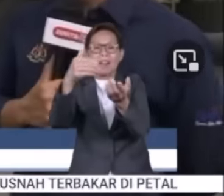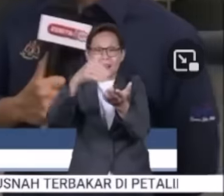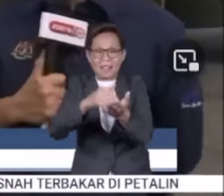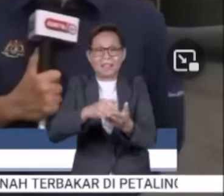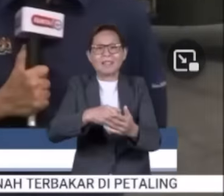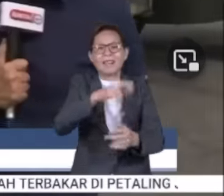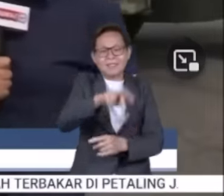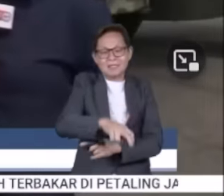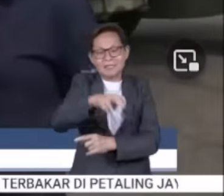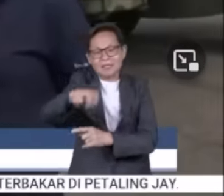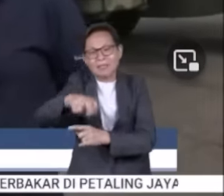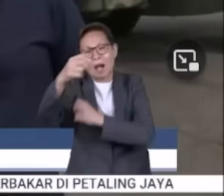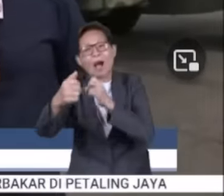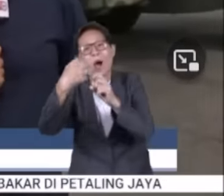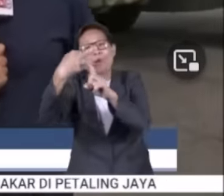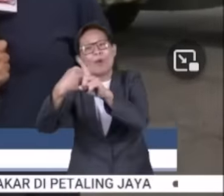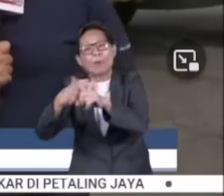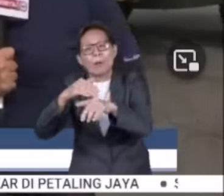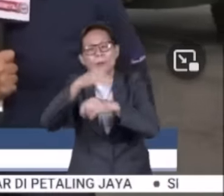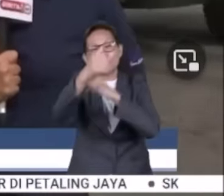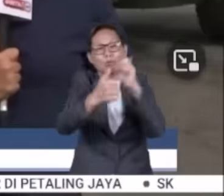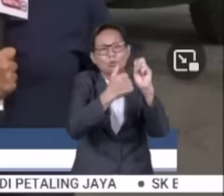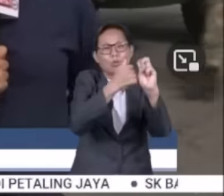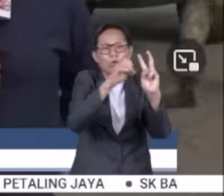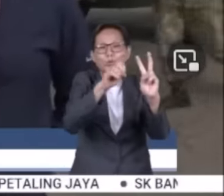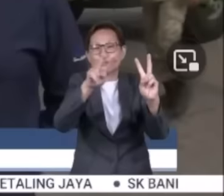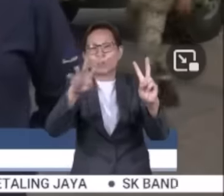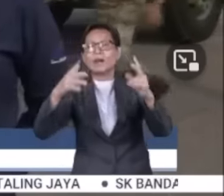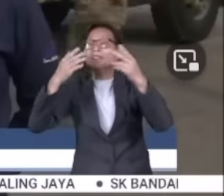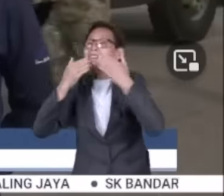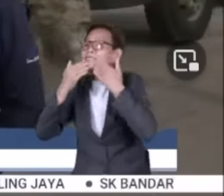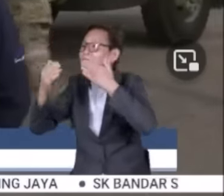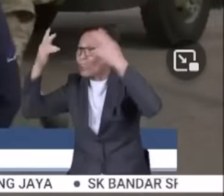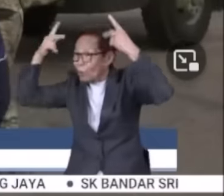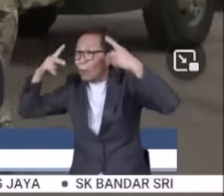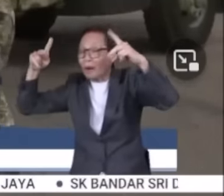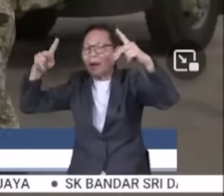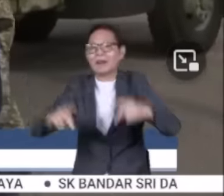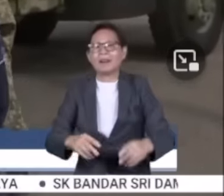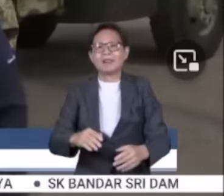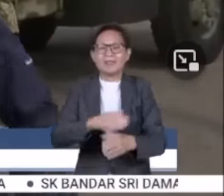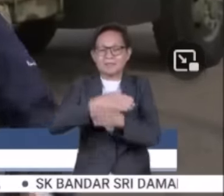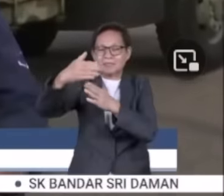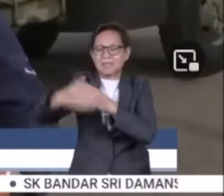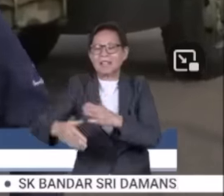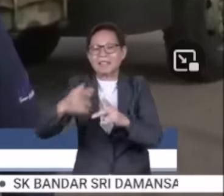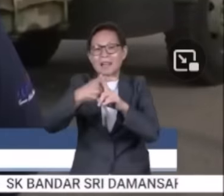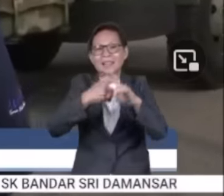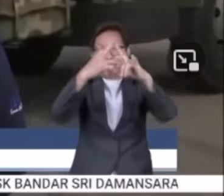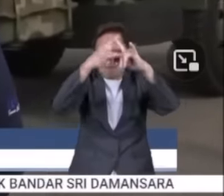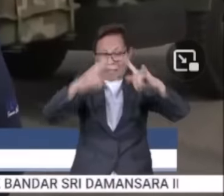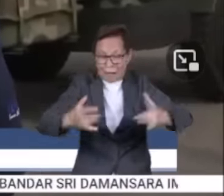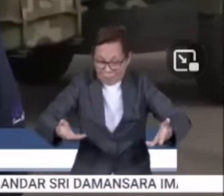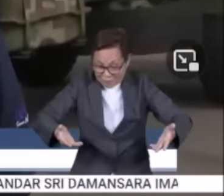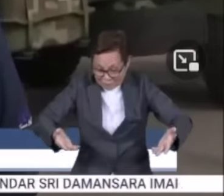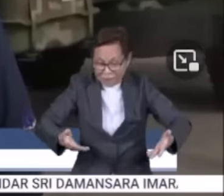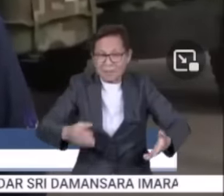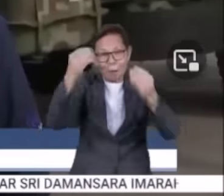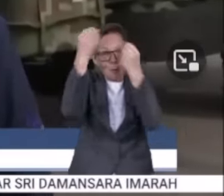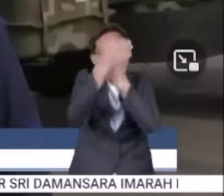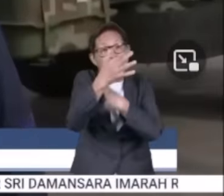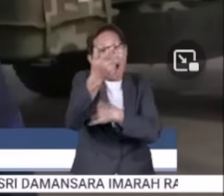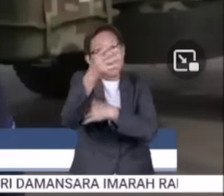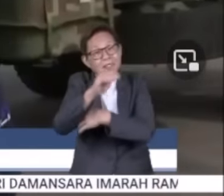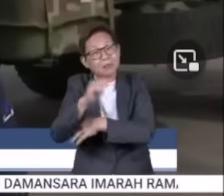Ramadan 2024. Terima kasih Tuan Pengarah. Dengan itu, sekian saja perkongsian daripada Camp Paket dan saya ingin maklumkan bahawa